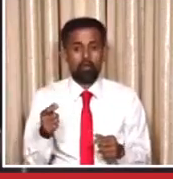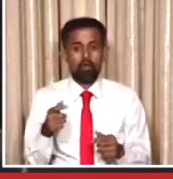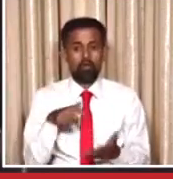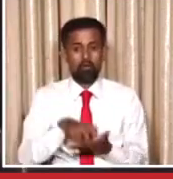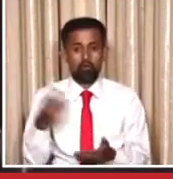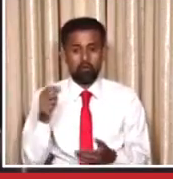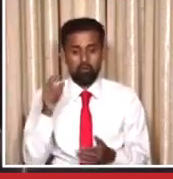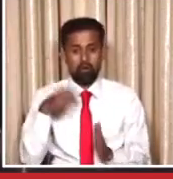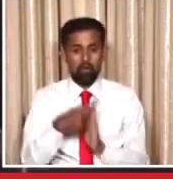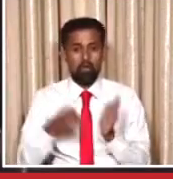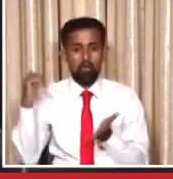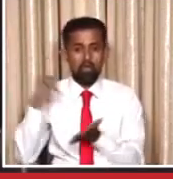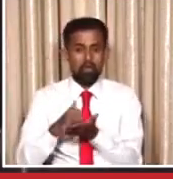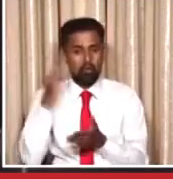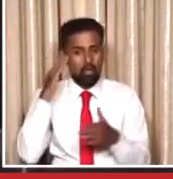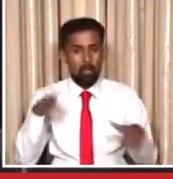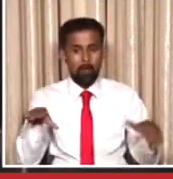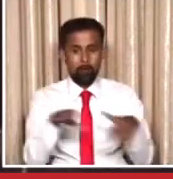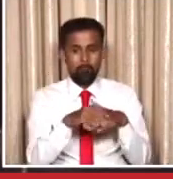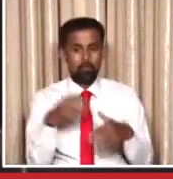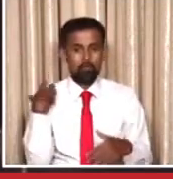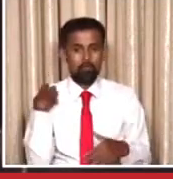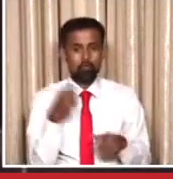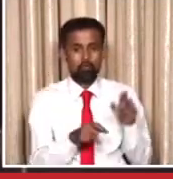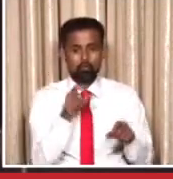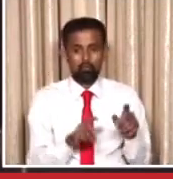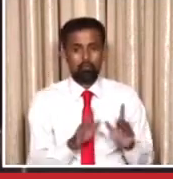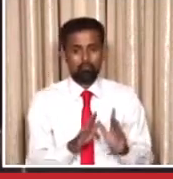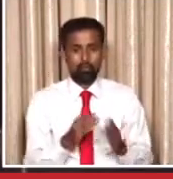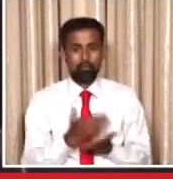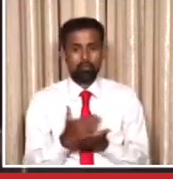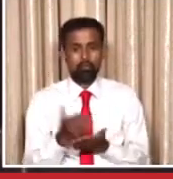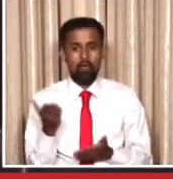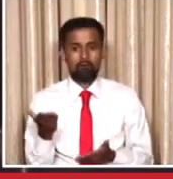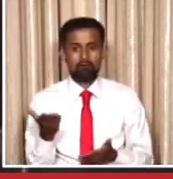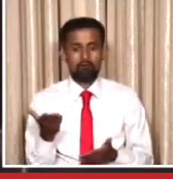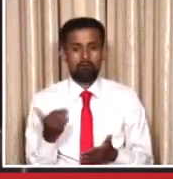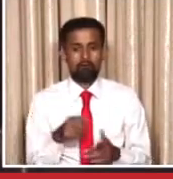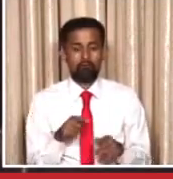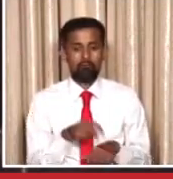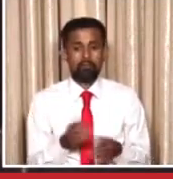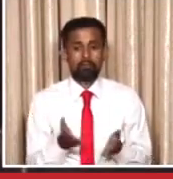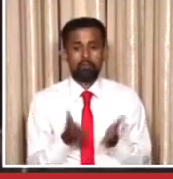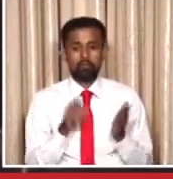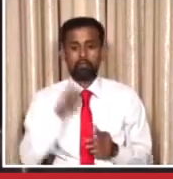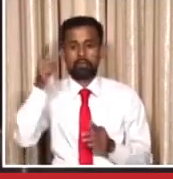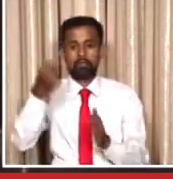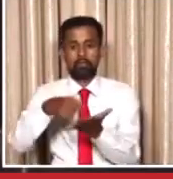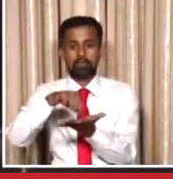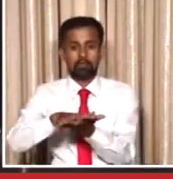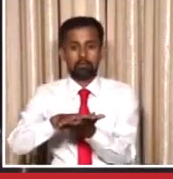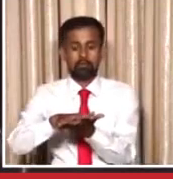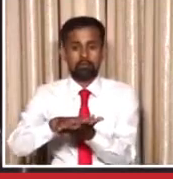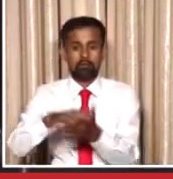அது தடை செய்யப்பட்டிருக்கிறது. அவ்வாறு செய்வதாக இருந்தால் இன்று இந்தியாவிலே போய் ரெஜிஸ்டர் பண்ணுகிறார். இலங்கையிலிருந்து இந்தியாவுக்கு செல்கின்ற பொழுது